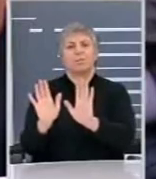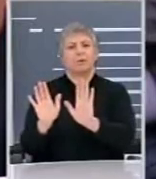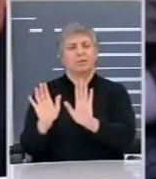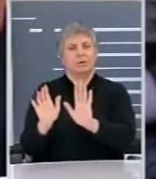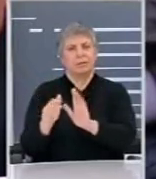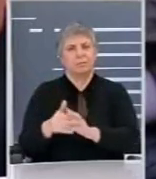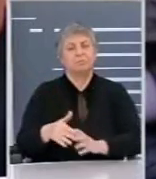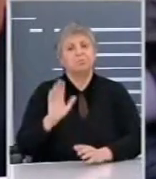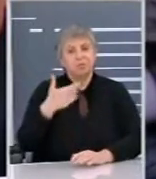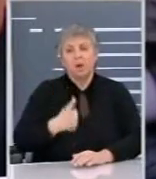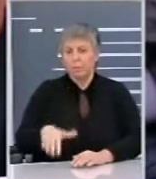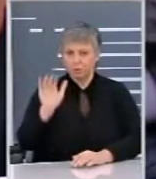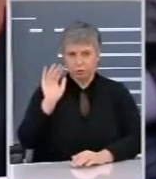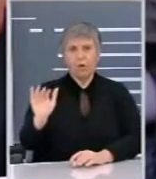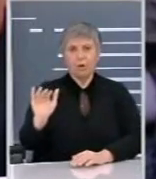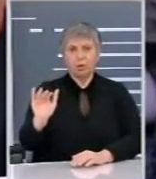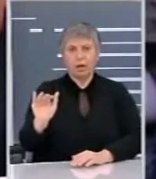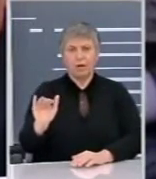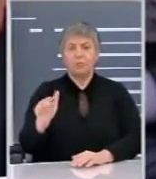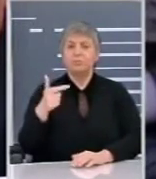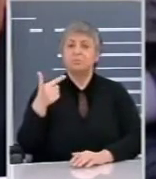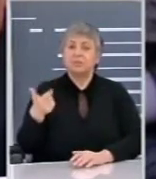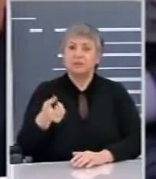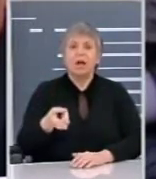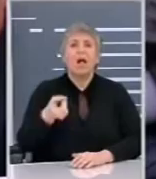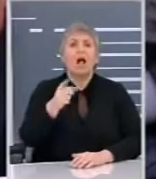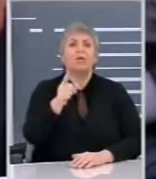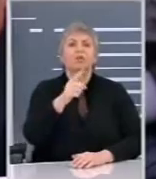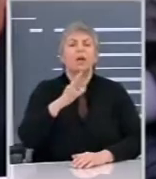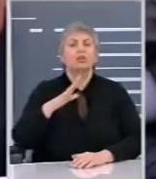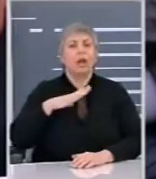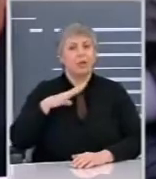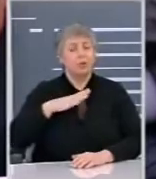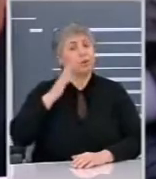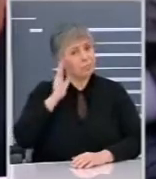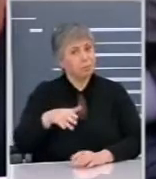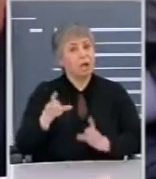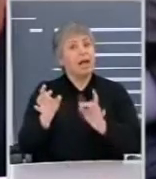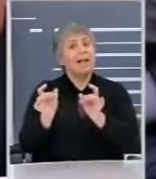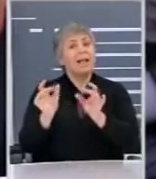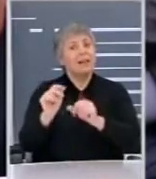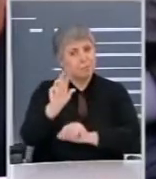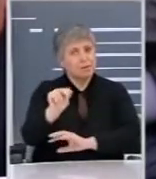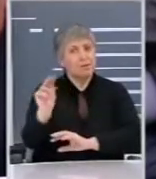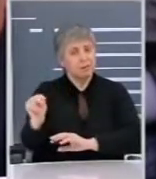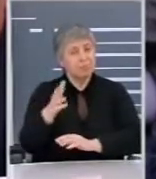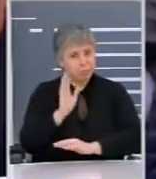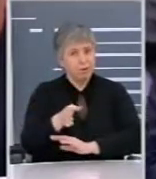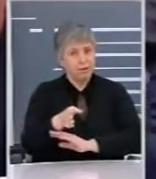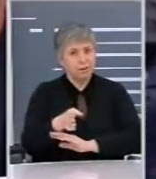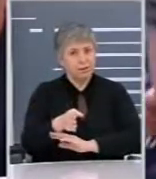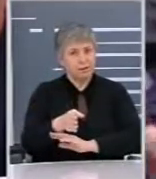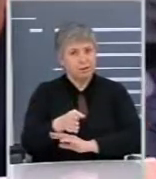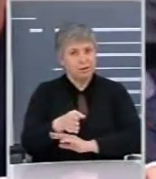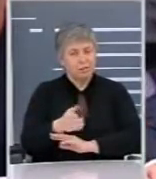ποιος άλλος συμπολίτης μας θα είχε τη δυνατότητα μιας τέτοιας ρύθμισης? Και δεύτερον, είναι δυνατόν